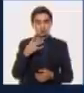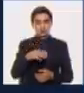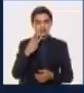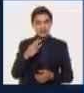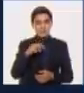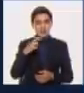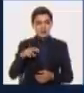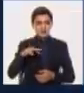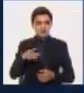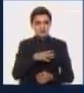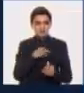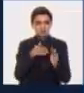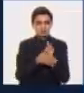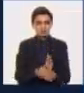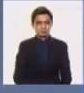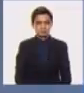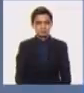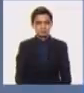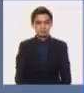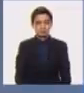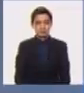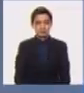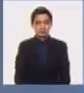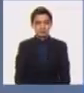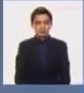ресми ақпарат көздері.